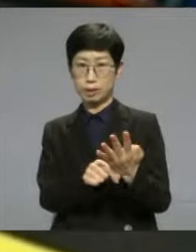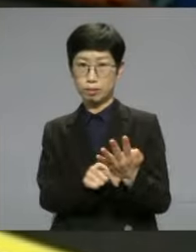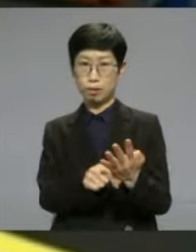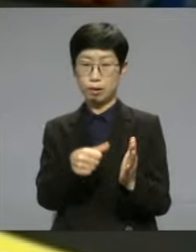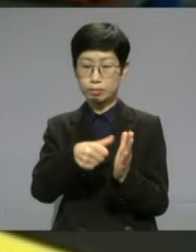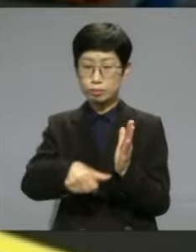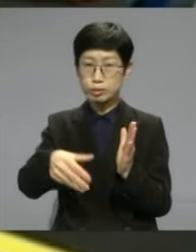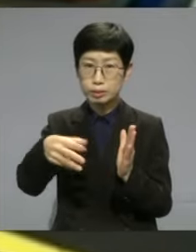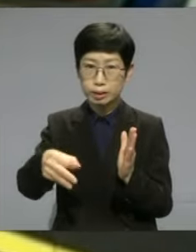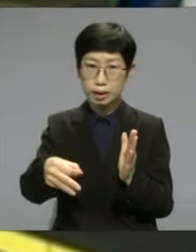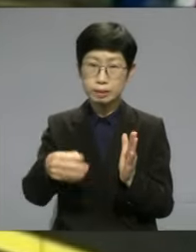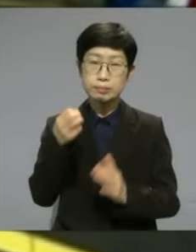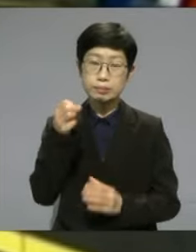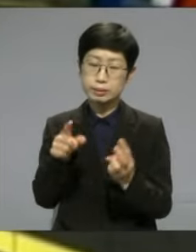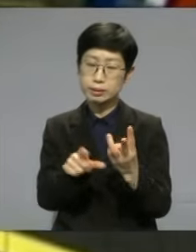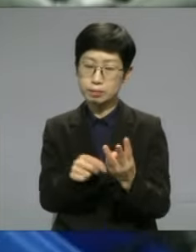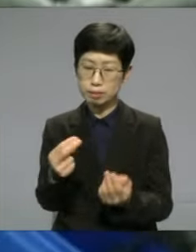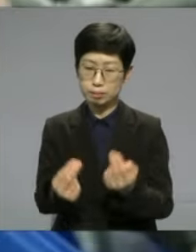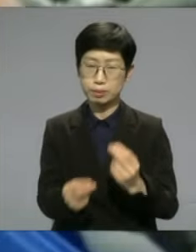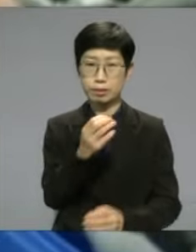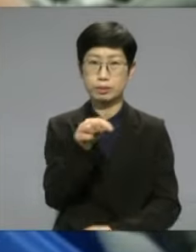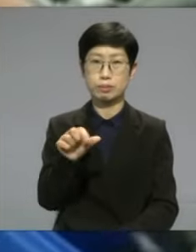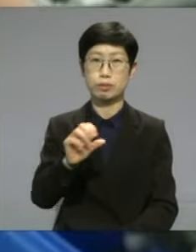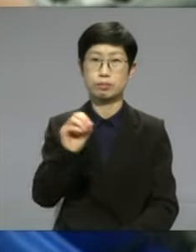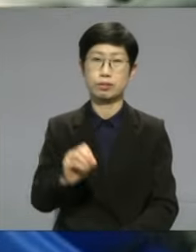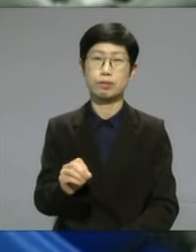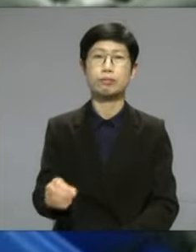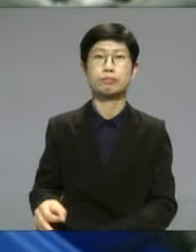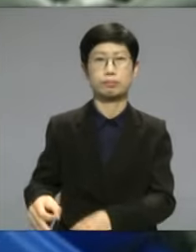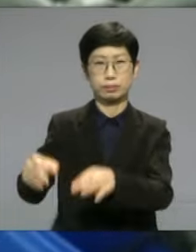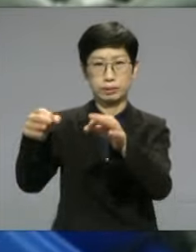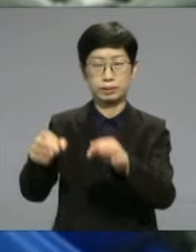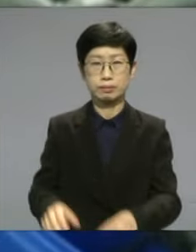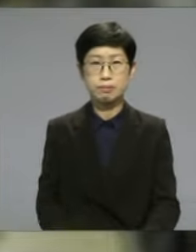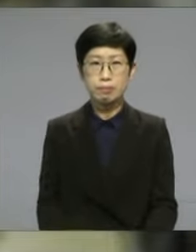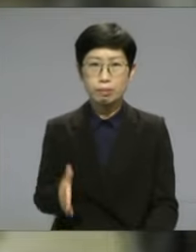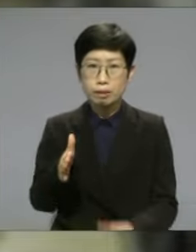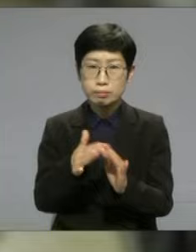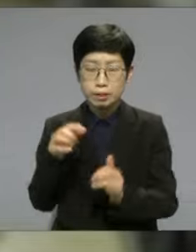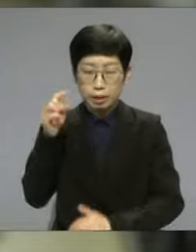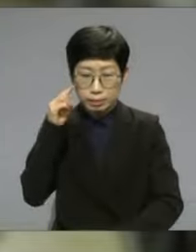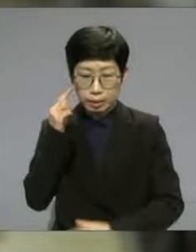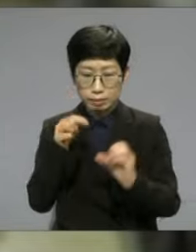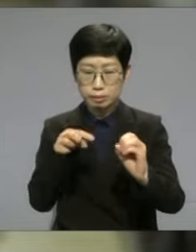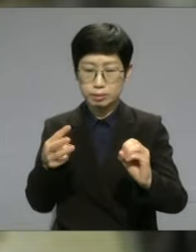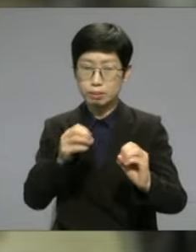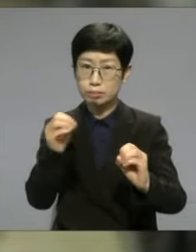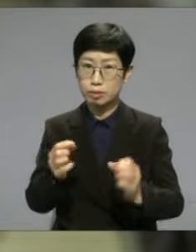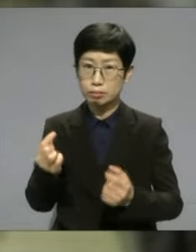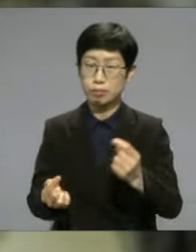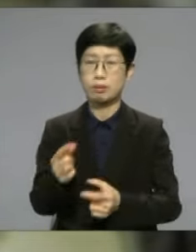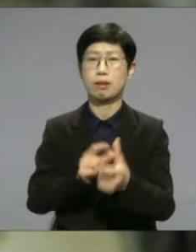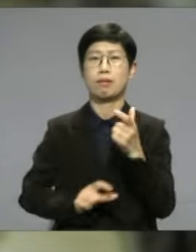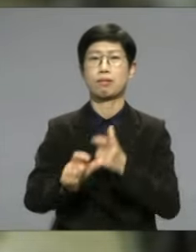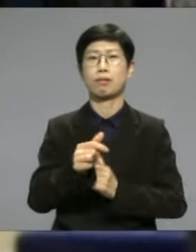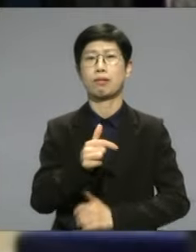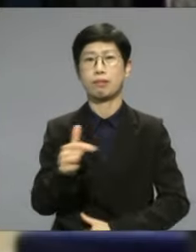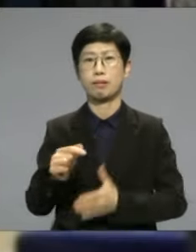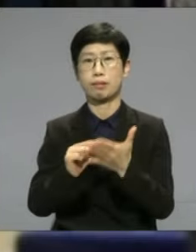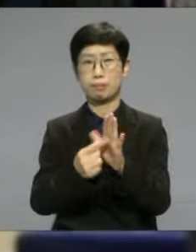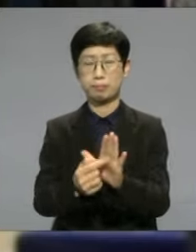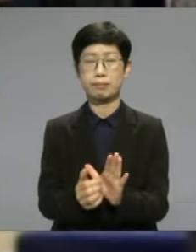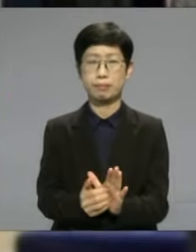물가가 전월 대비 0.5% 상승하며 전문가들이 예상했던 0.3% 크게 뛰어넘었다고